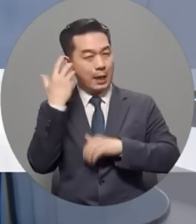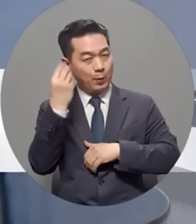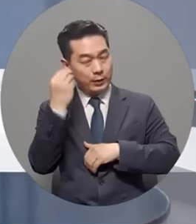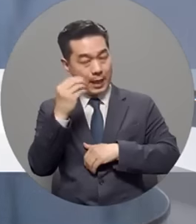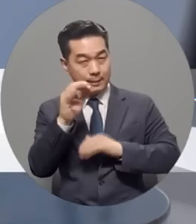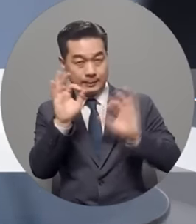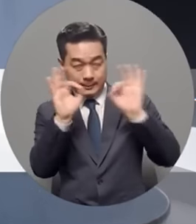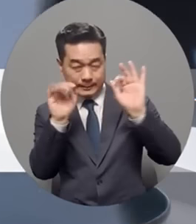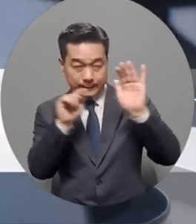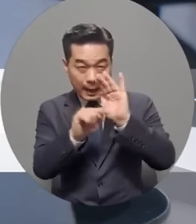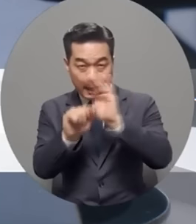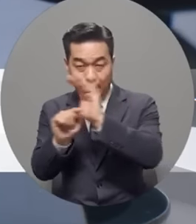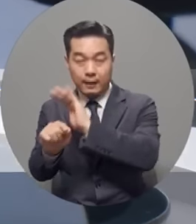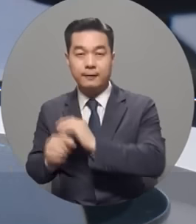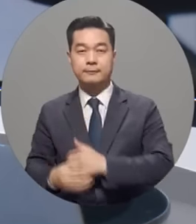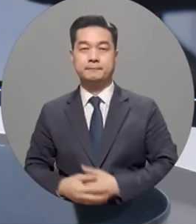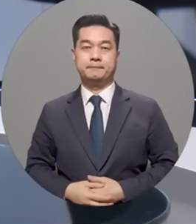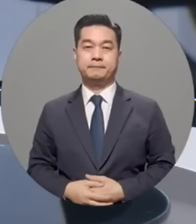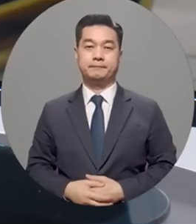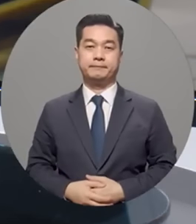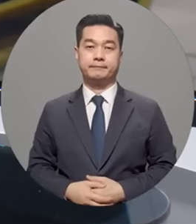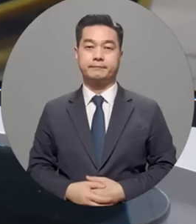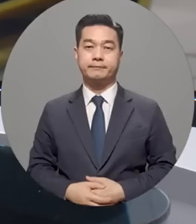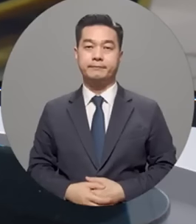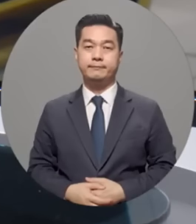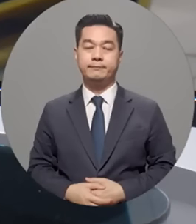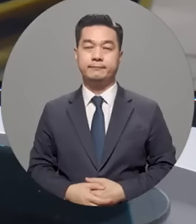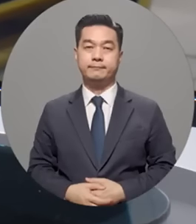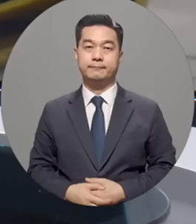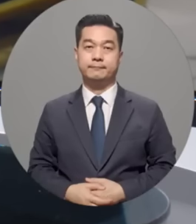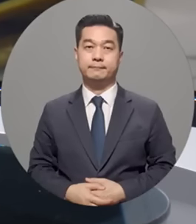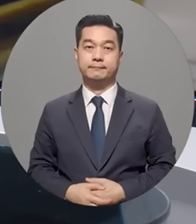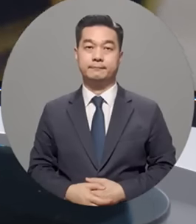노린 것으로 드러났습니다 류현중 기자가 단독